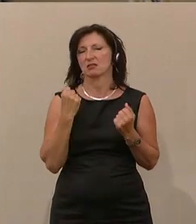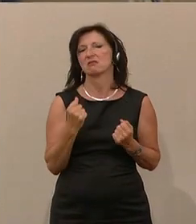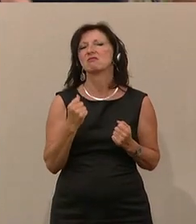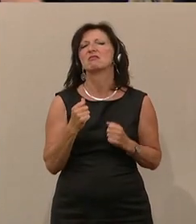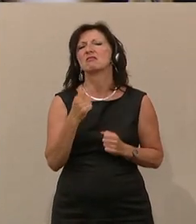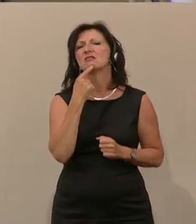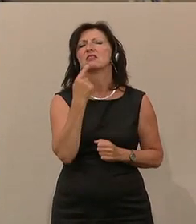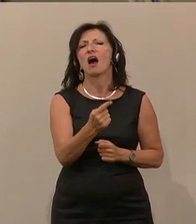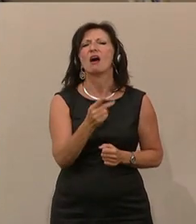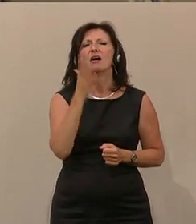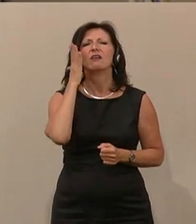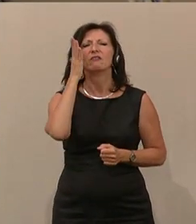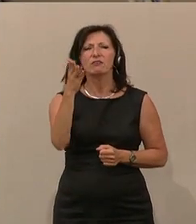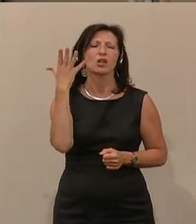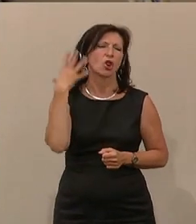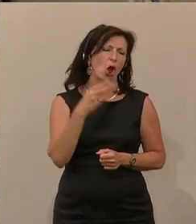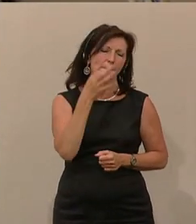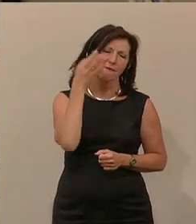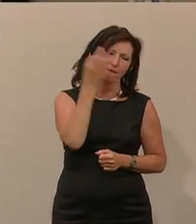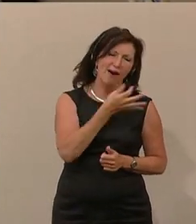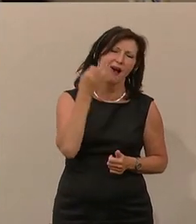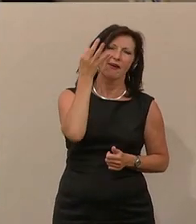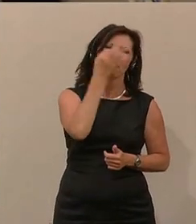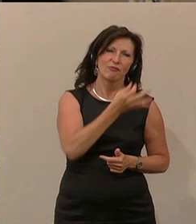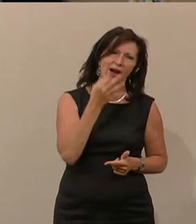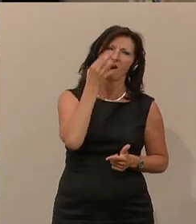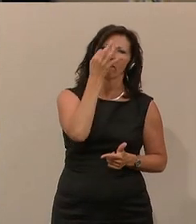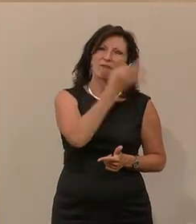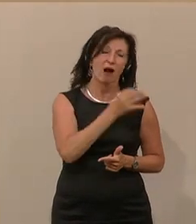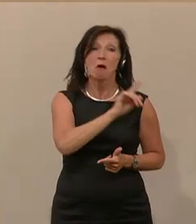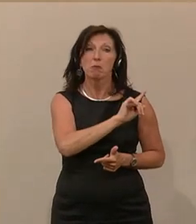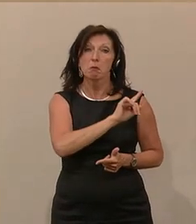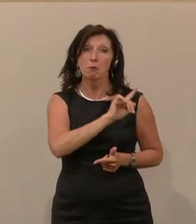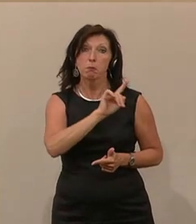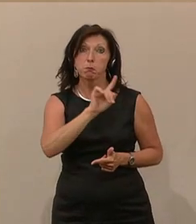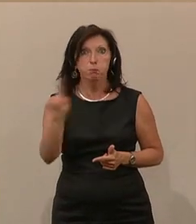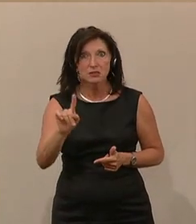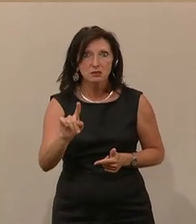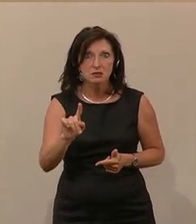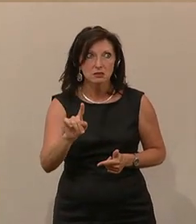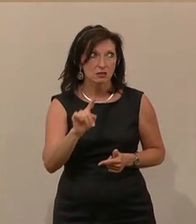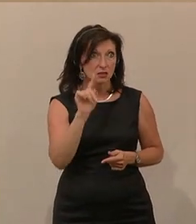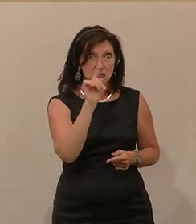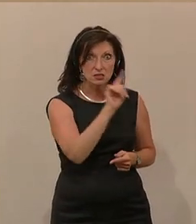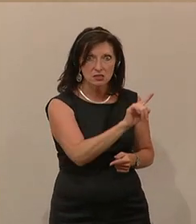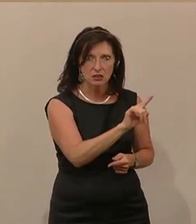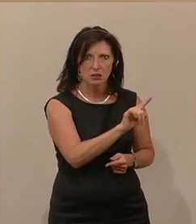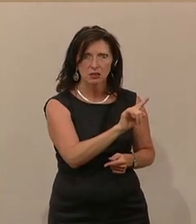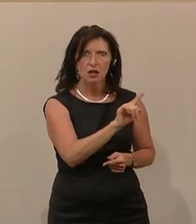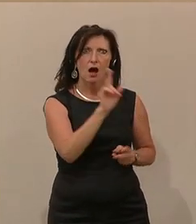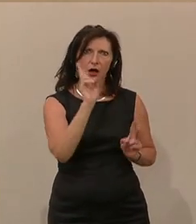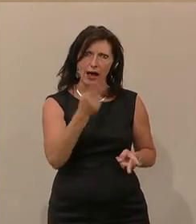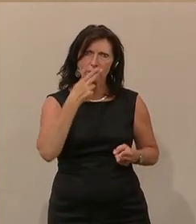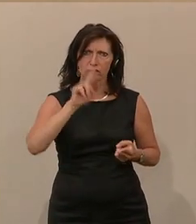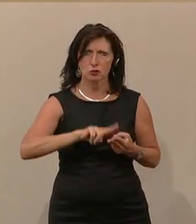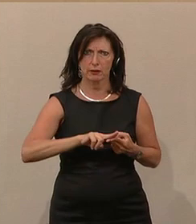fragen wieder stellen und wieder stellen wir werden sie schon angestellt bis sie den schutz der menschen garantieren können